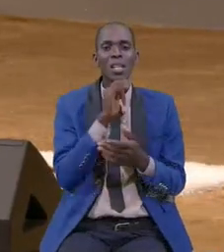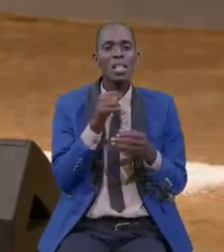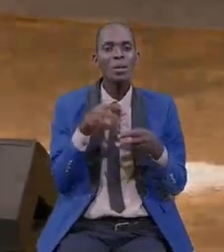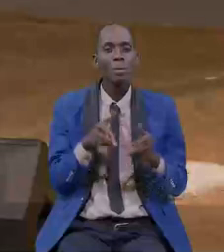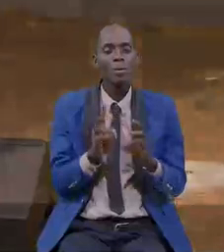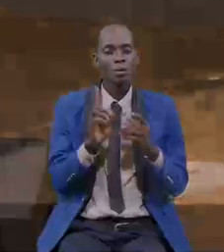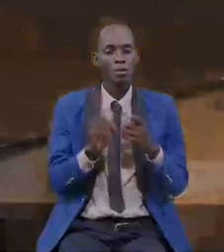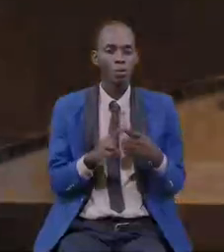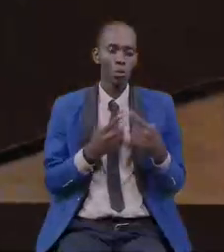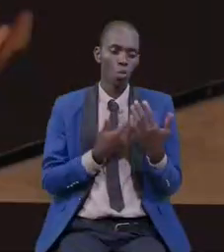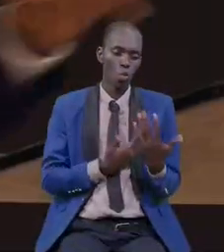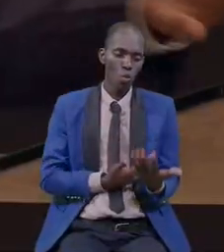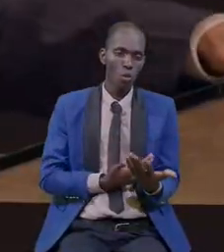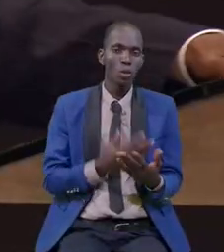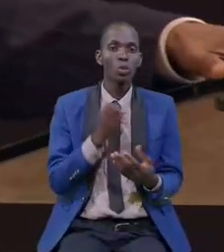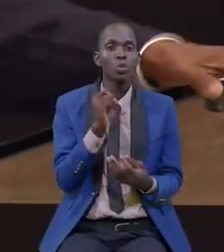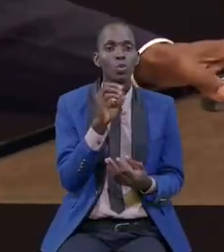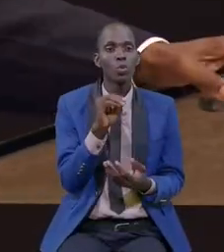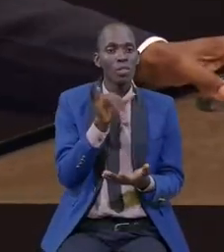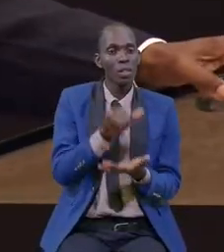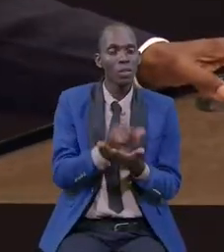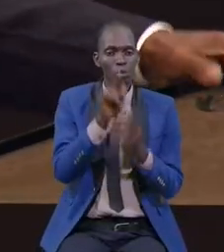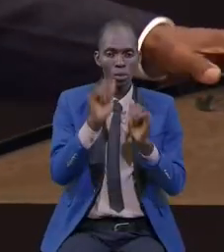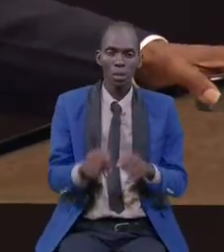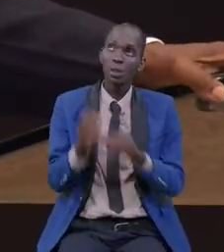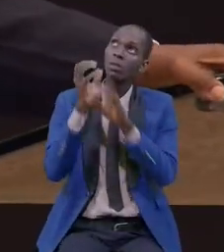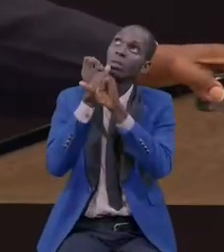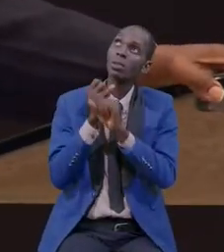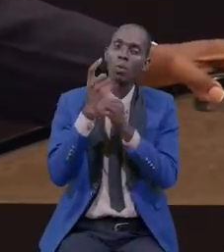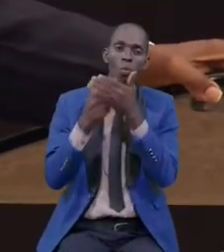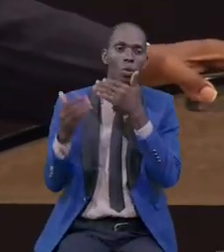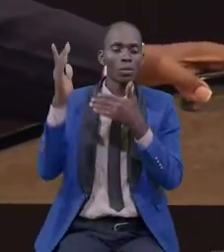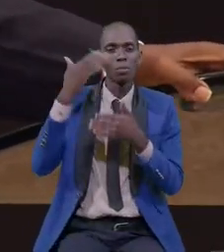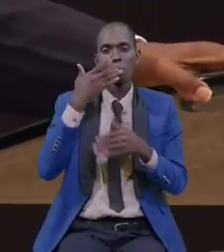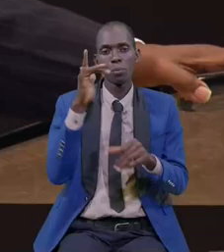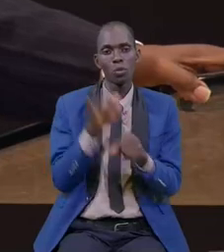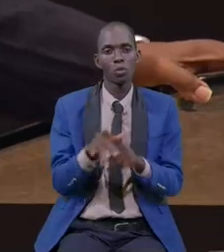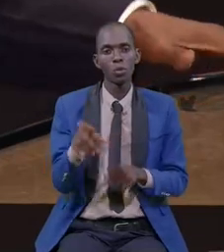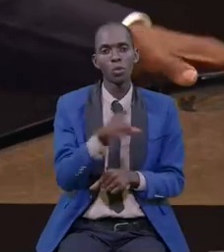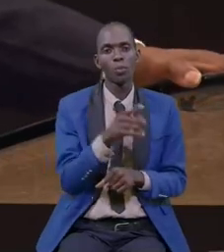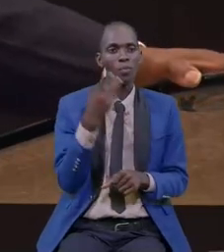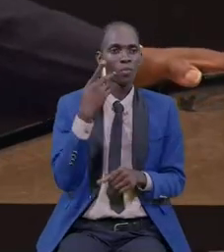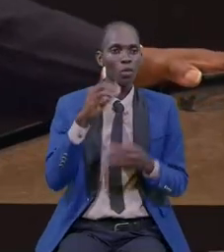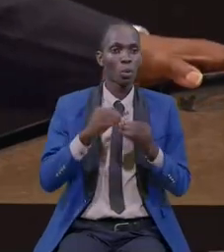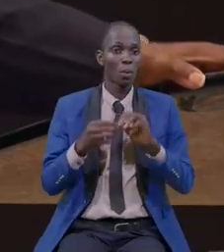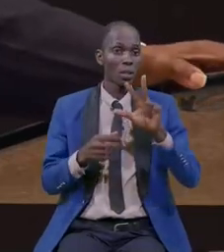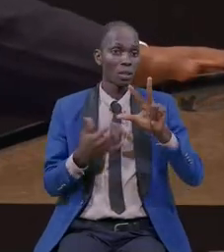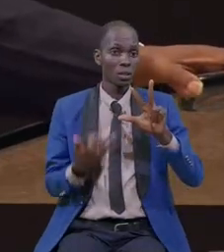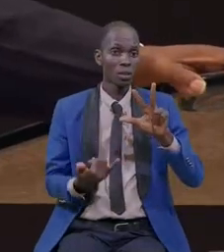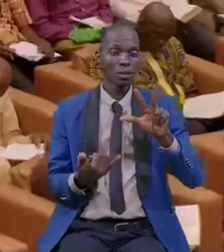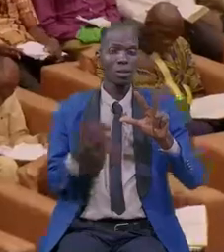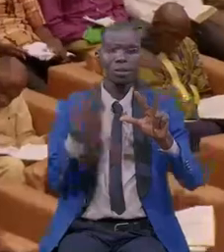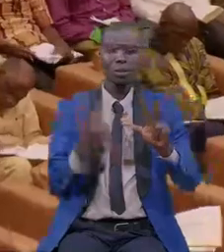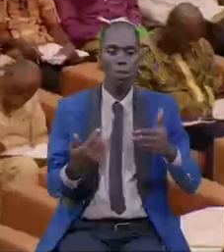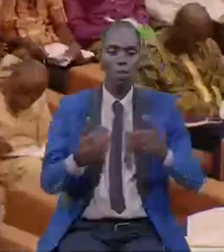recevoir de la part du Seigneur afin d'hériter ce qu'il a promis que nous allons hériter sous-titre 3 soustitre 3 les